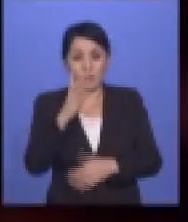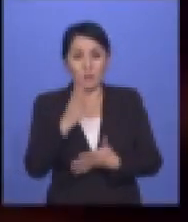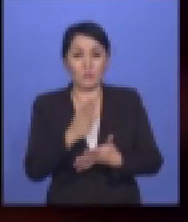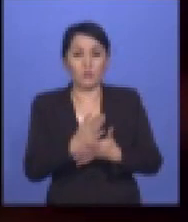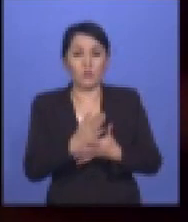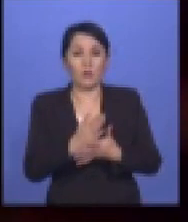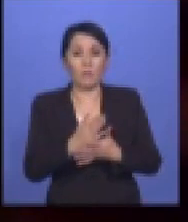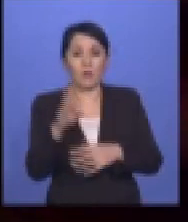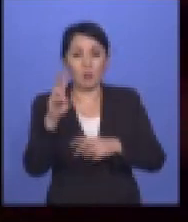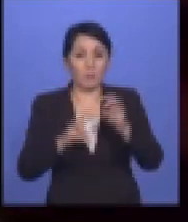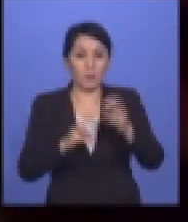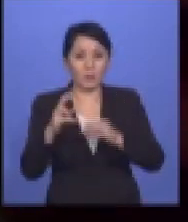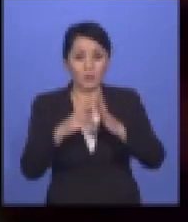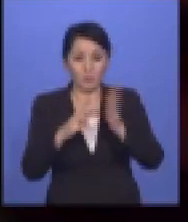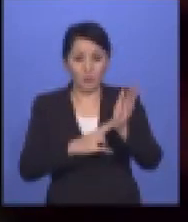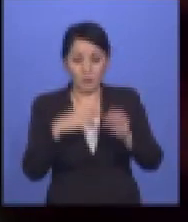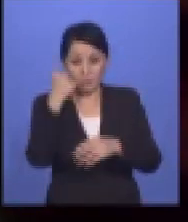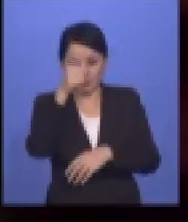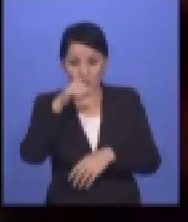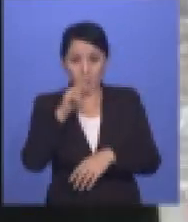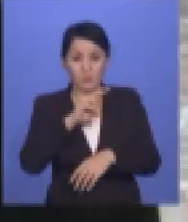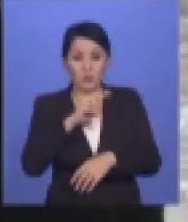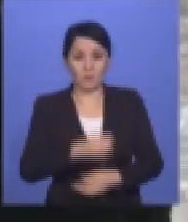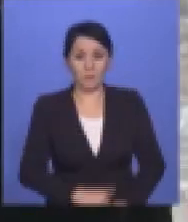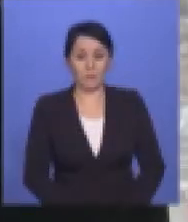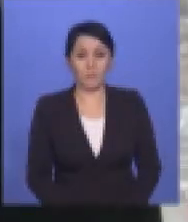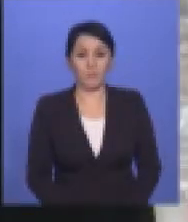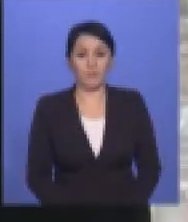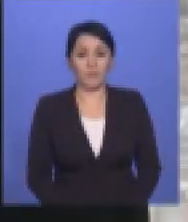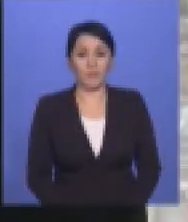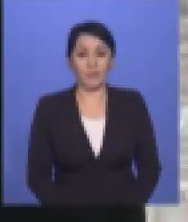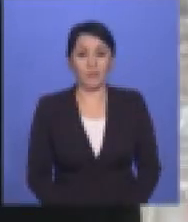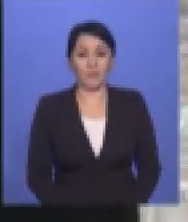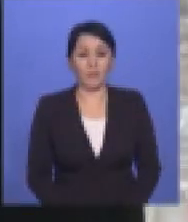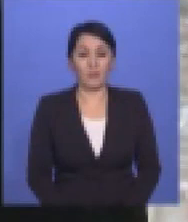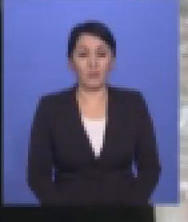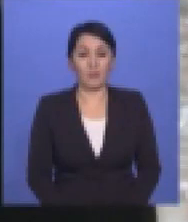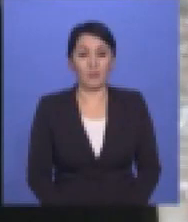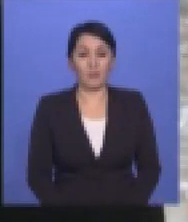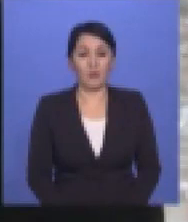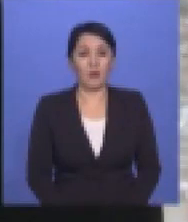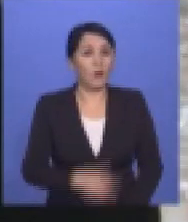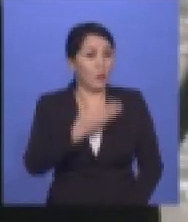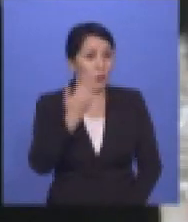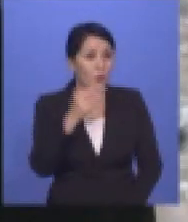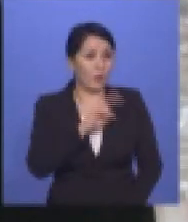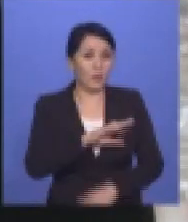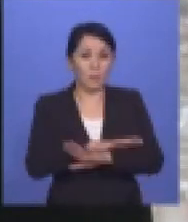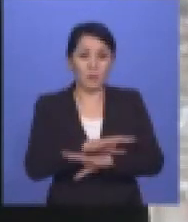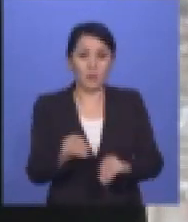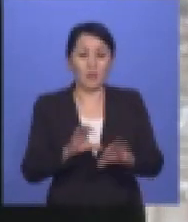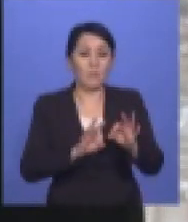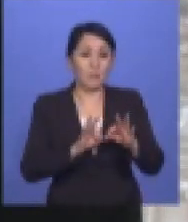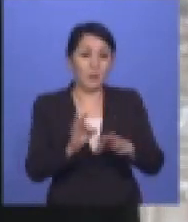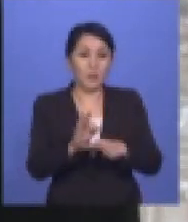бұл кәсіпорында 18 жылдан бері еңбек етіп келеді. Но легкой работы не бывает. Жеңіл жұмыс болмайды ғой. Бұл салаға алғаш